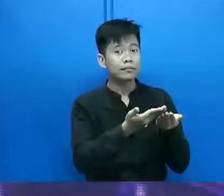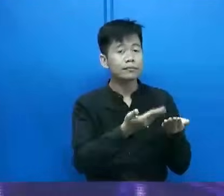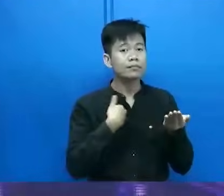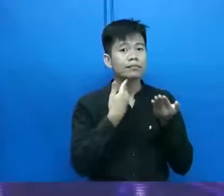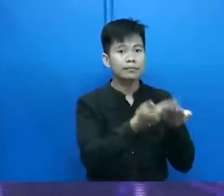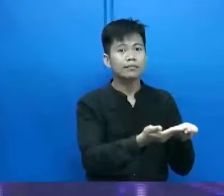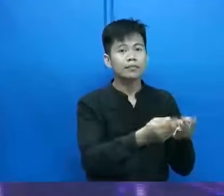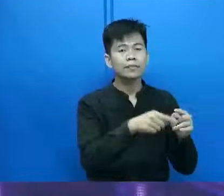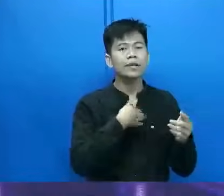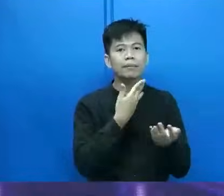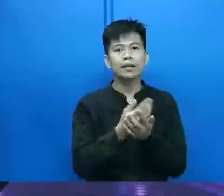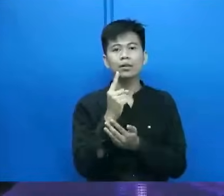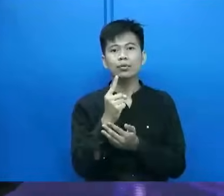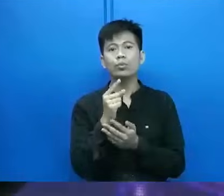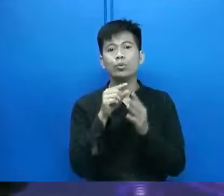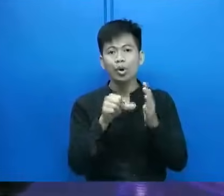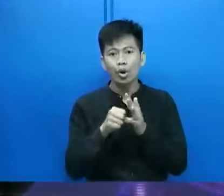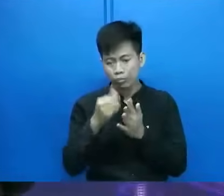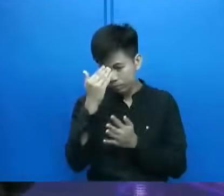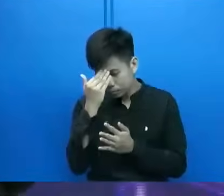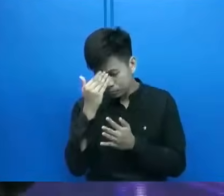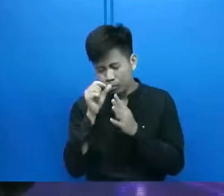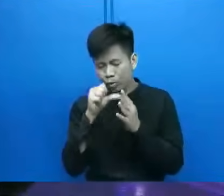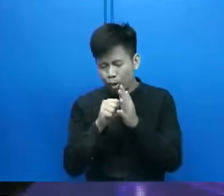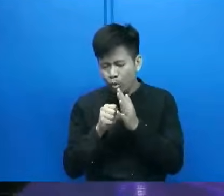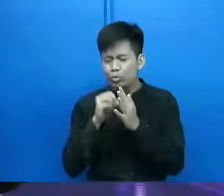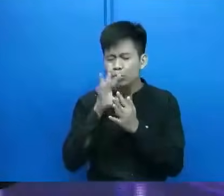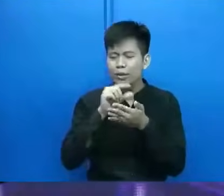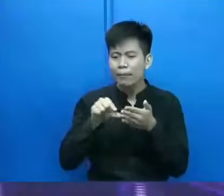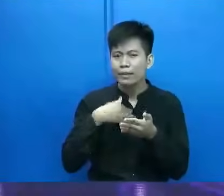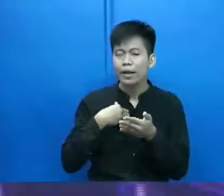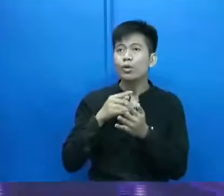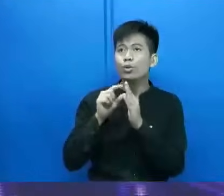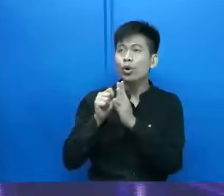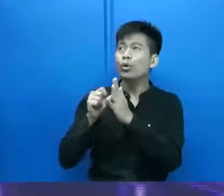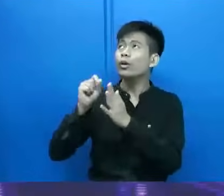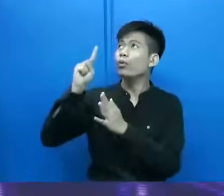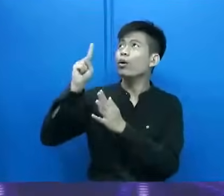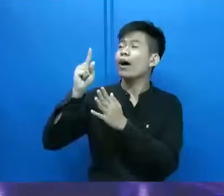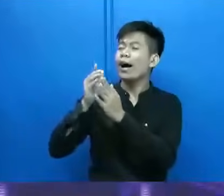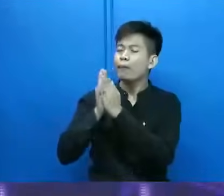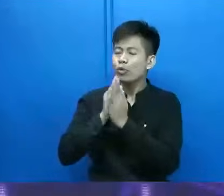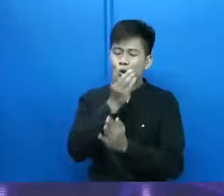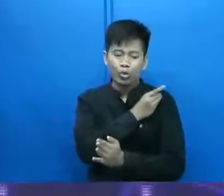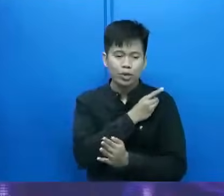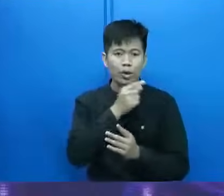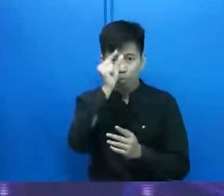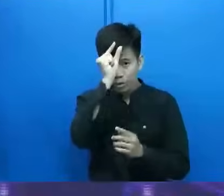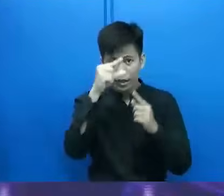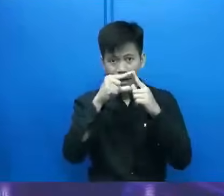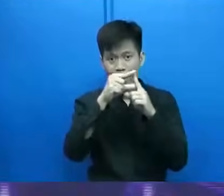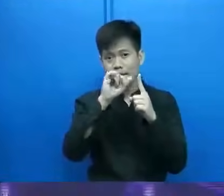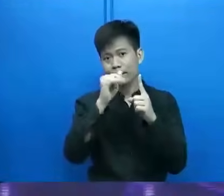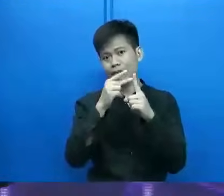saya minta satu, tolong dalam sujud Anda, mohon sebutkan nama saya, tolong mintakan ya Allah, ampuni dosa Adi Hidayat dan keluarganya. Saya minta satu itu